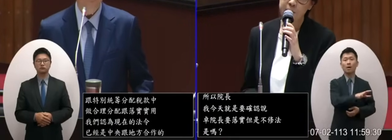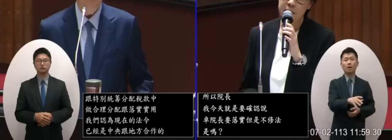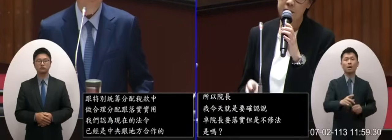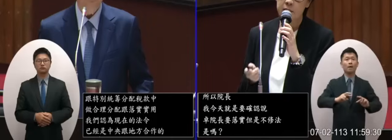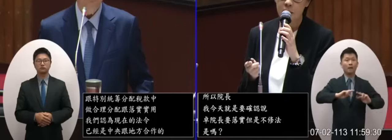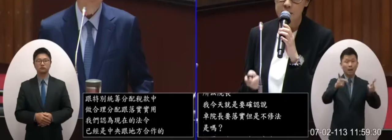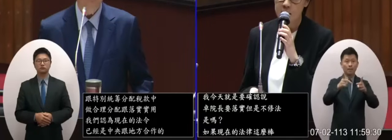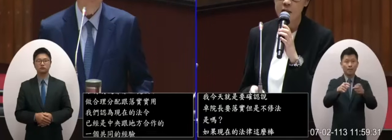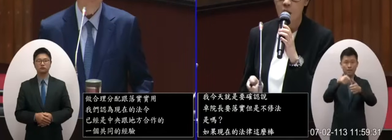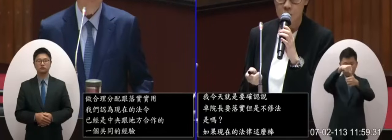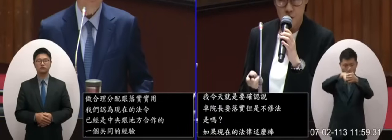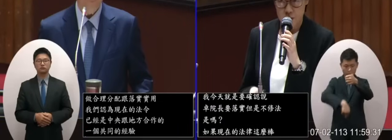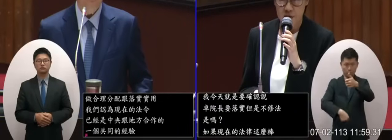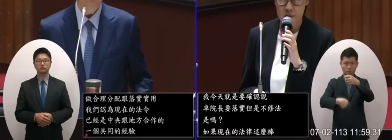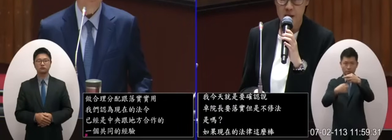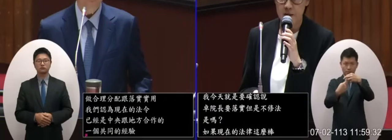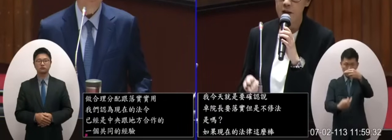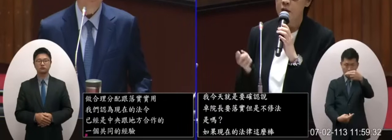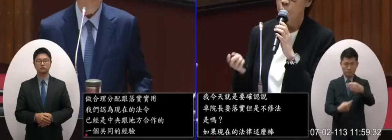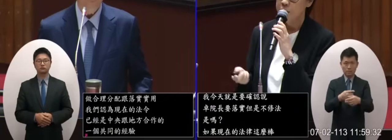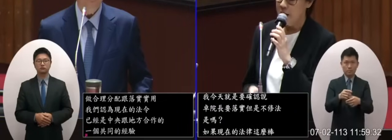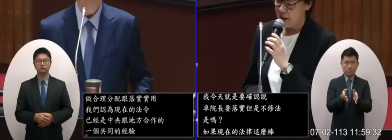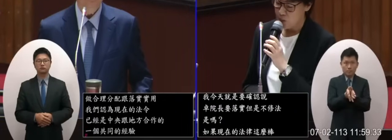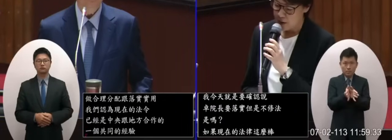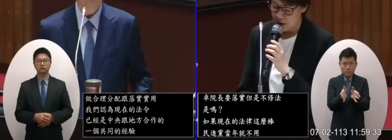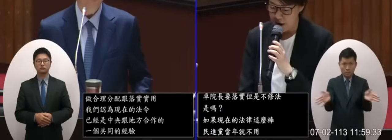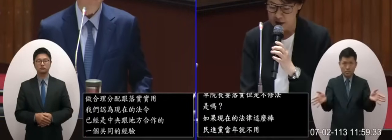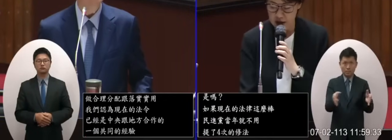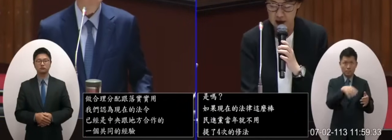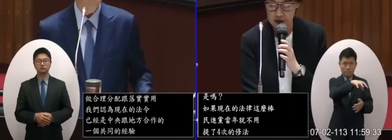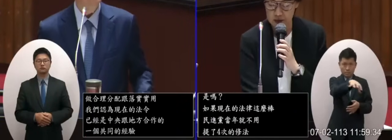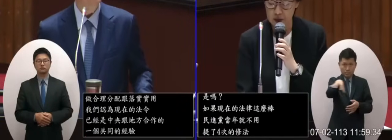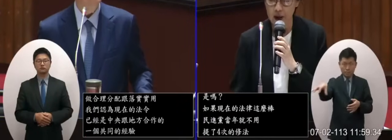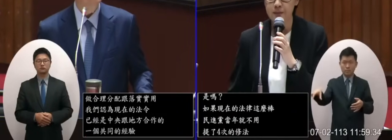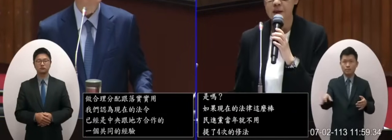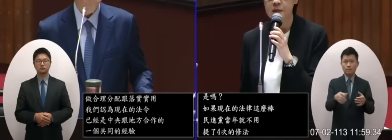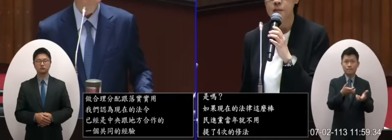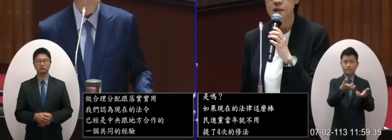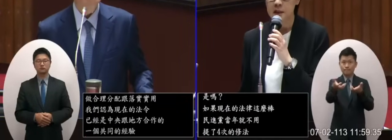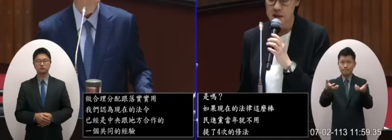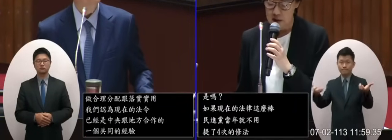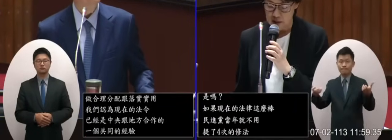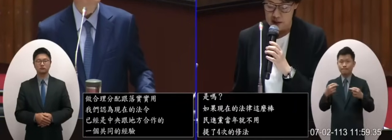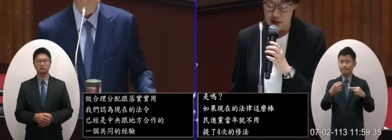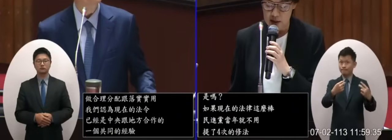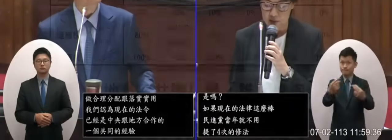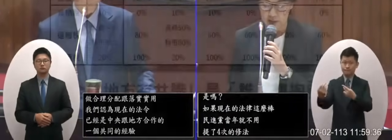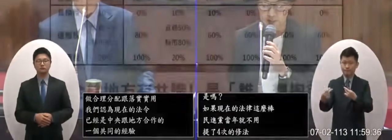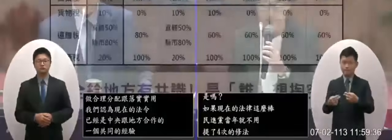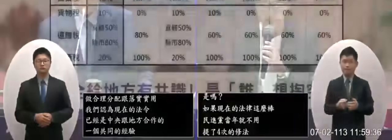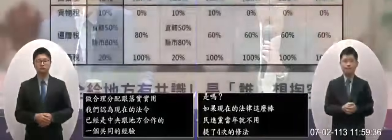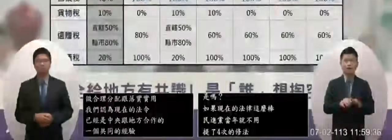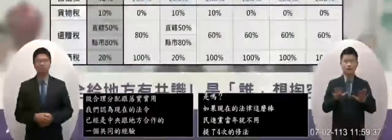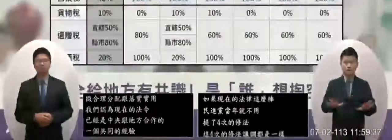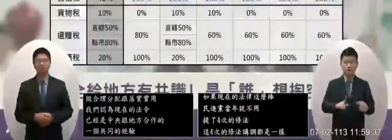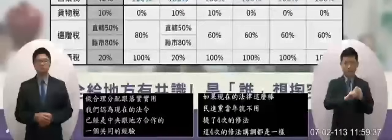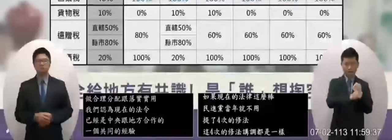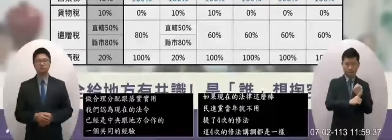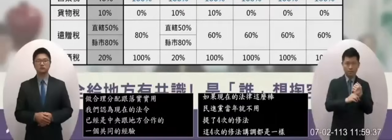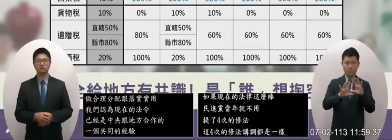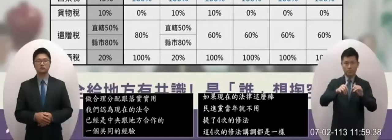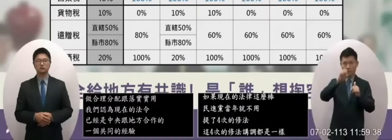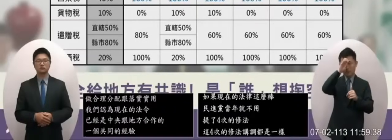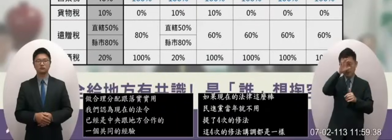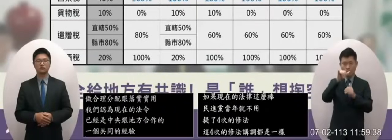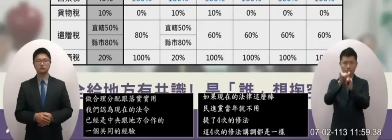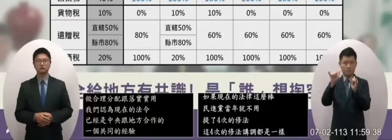垂直分配，检讨水平分配。我现在给院长看一下你们的版本跟我们这一次现行法的版本，还有国民党